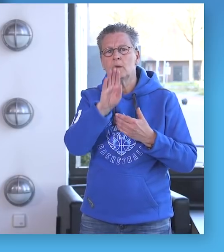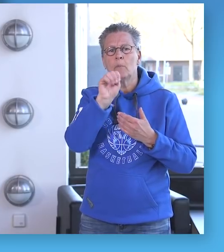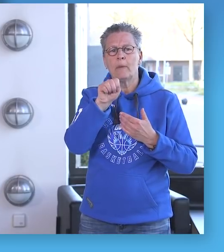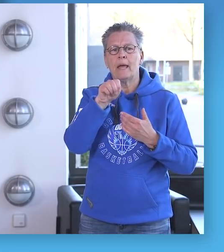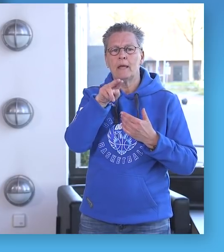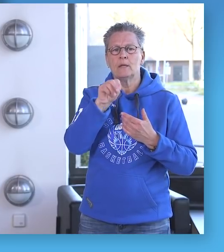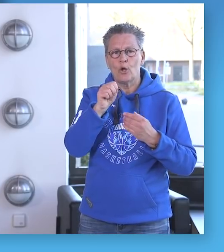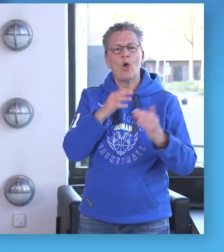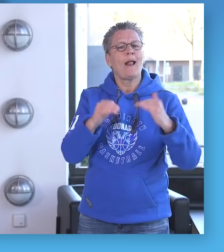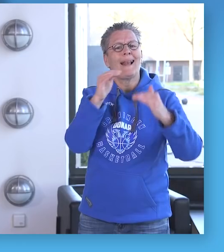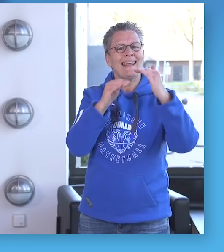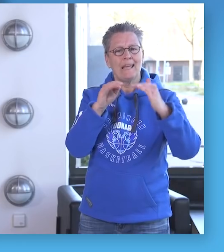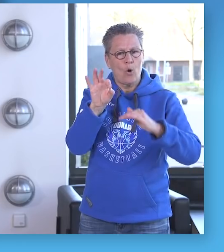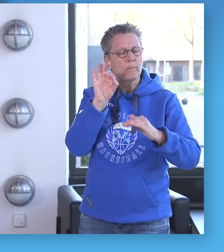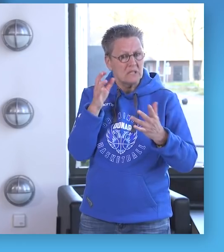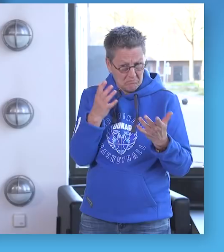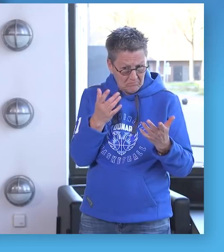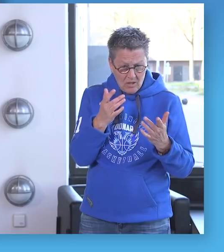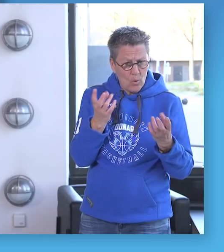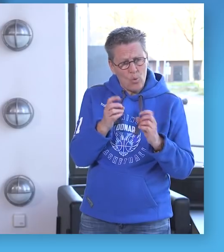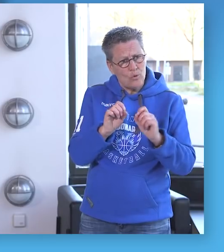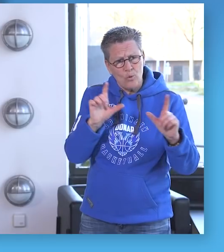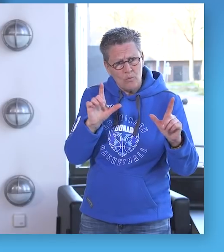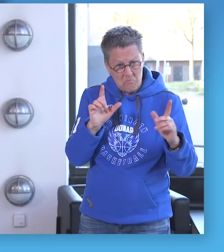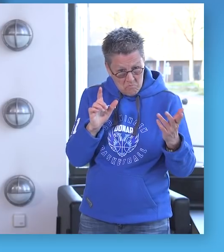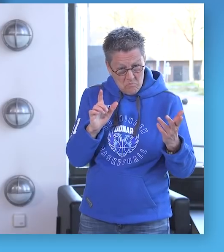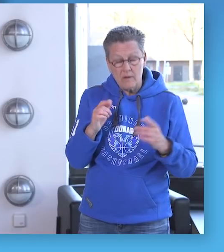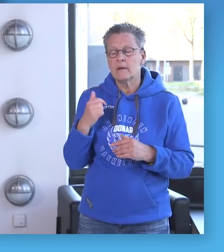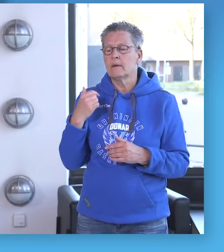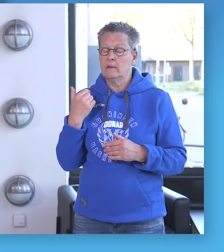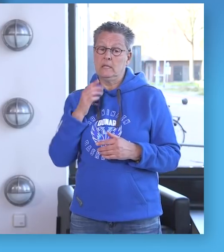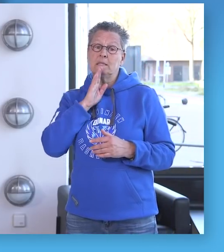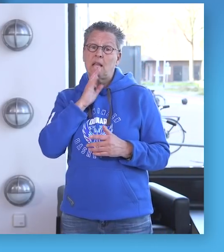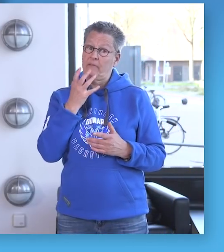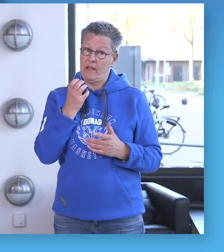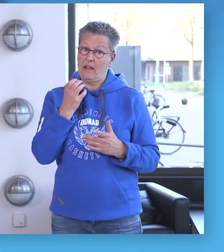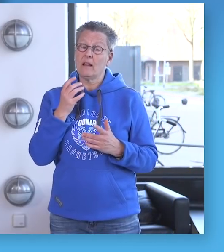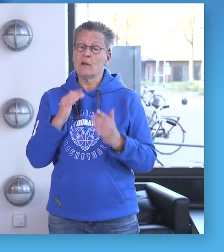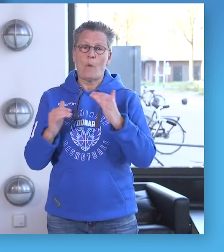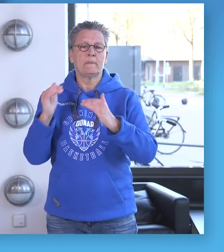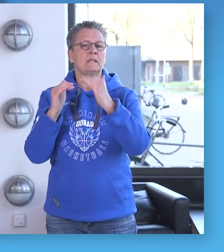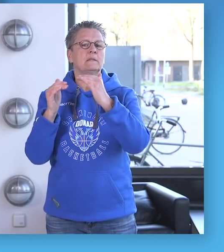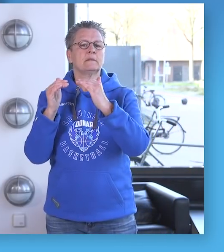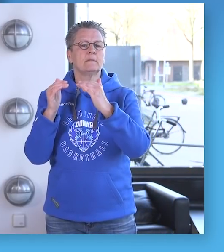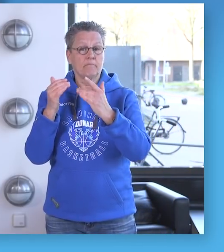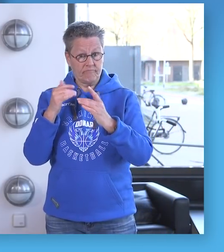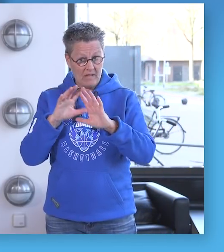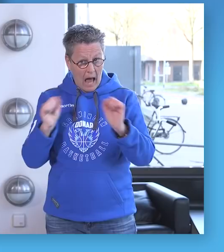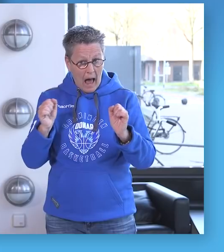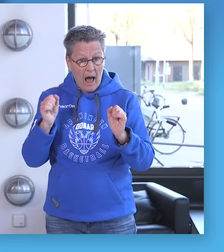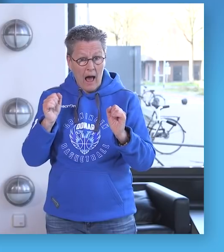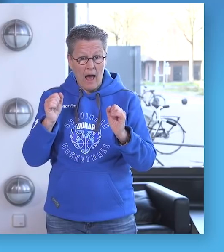optie? Nou, heel belangrijk is natuurlijk, wil je een competitie spelen van... Weten alle clubs